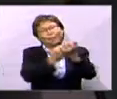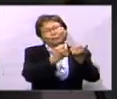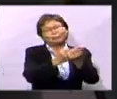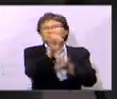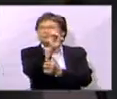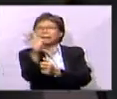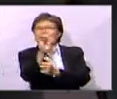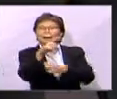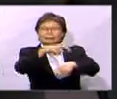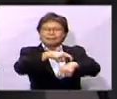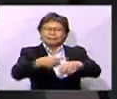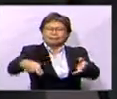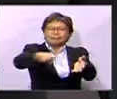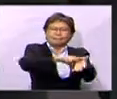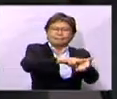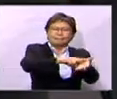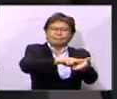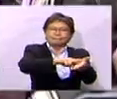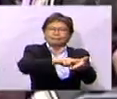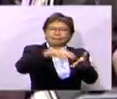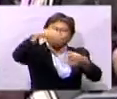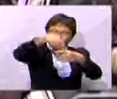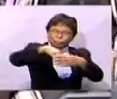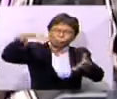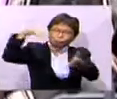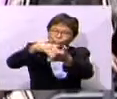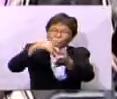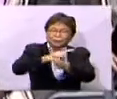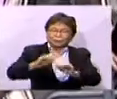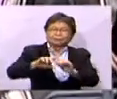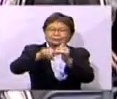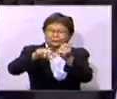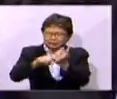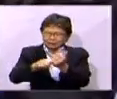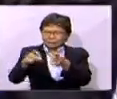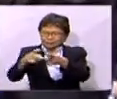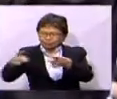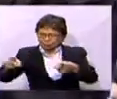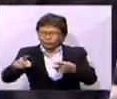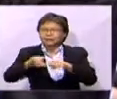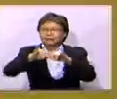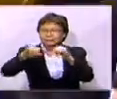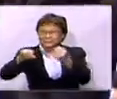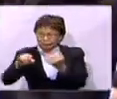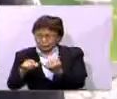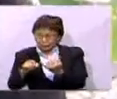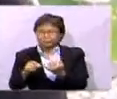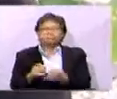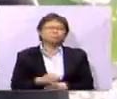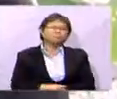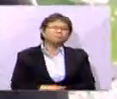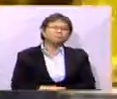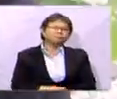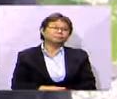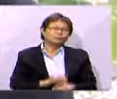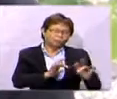sekali iaitu ketika pendaftaran kemasukan pengajian termasuk di peringkat sijil, diploma dan ijazah sarjana muda. Kurangkan